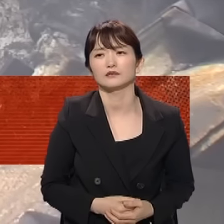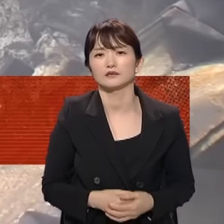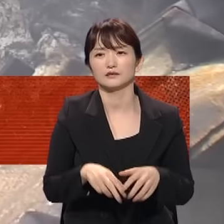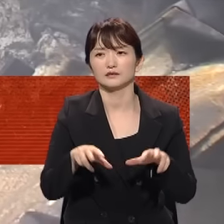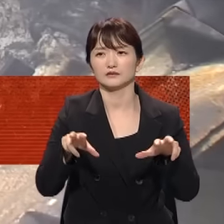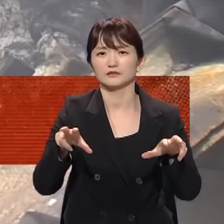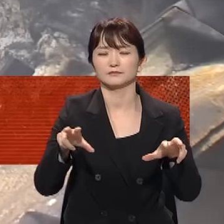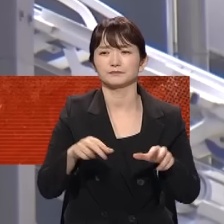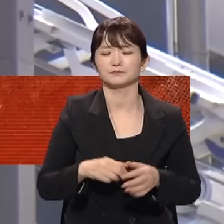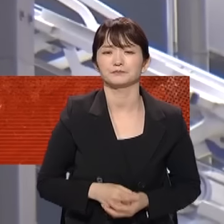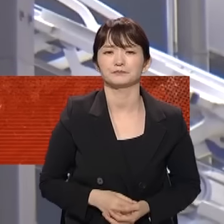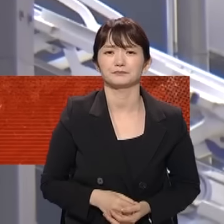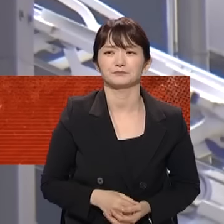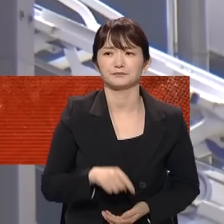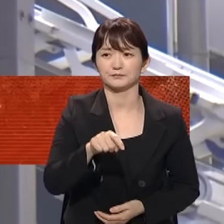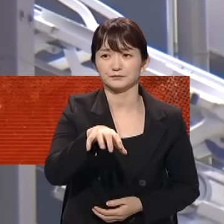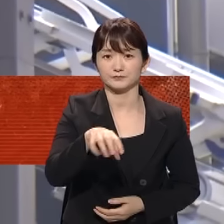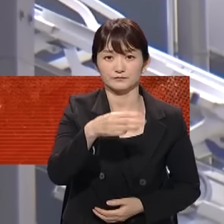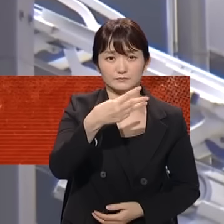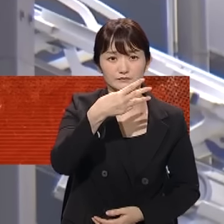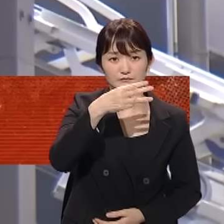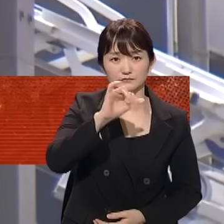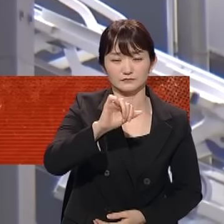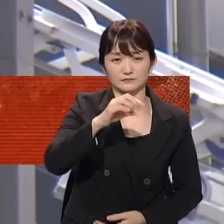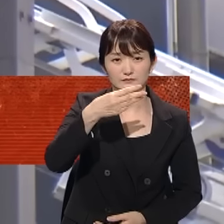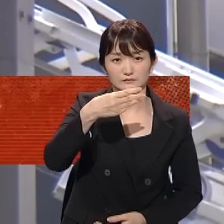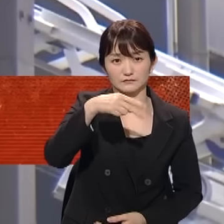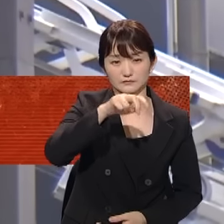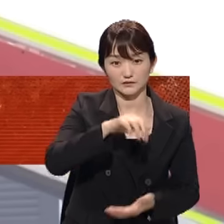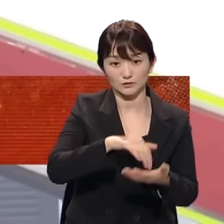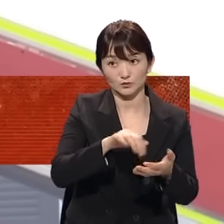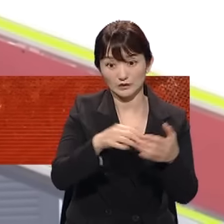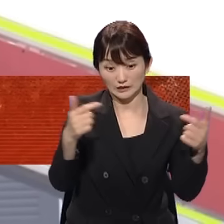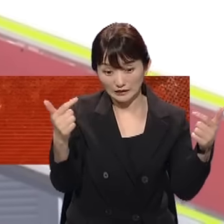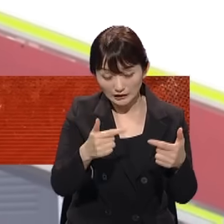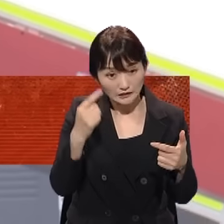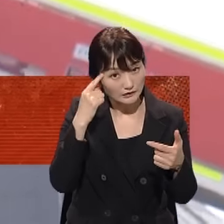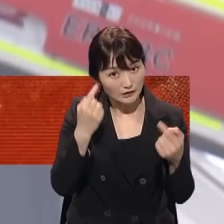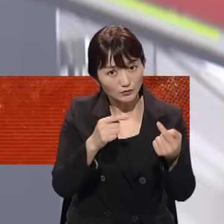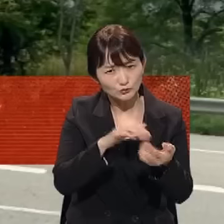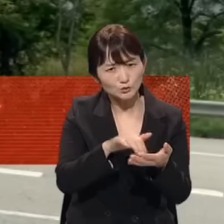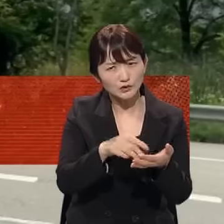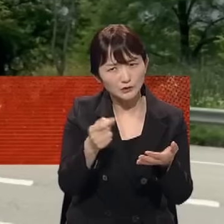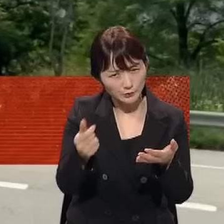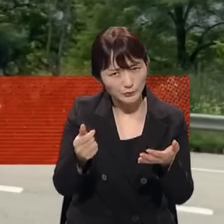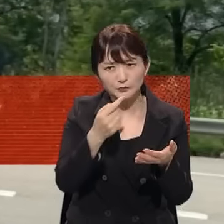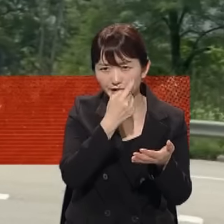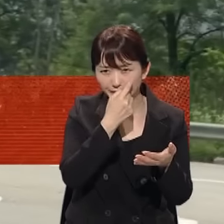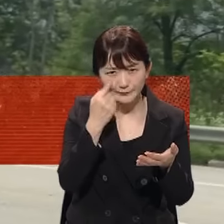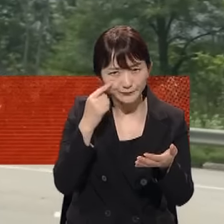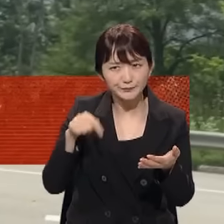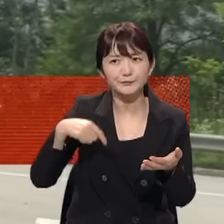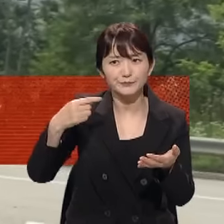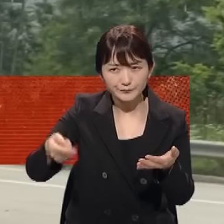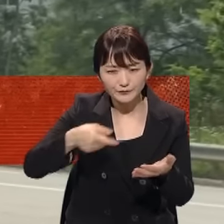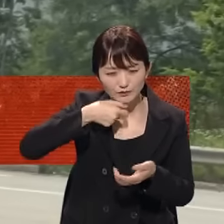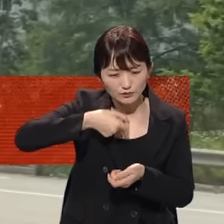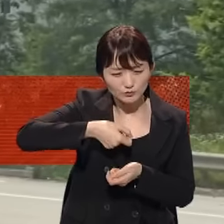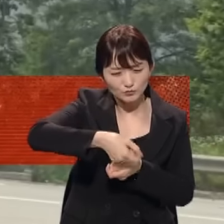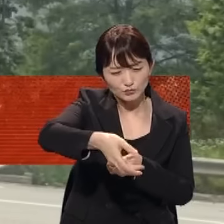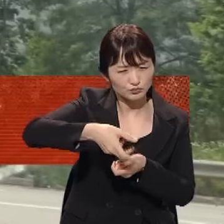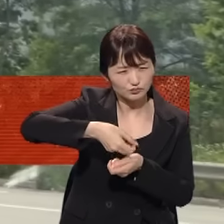지금 현장에서도 리튬이 충분히 줄어들었다는 거, 그렇게 생각보다 그렇게 많지 않다는 걸 확인한 이후에야 비로소